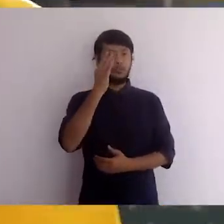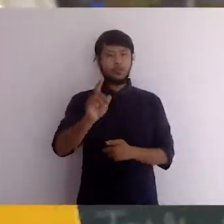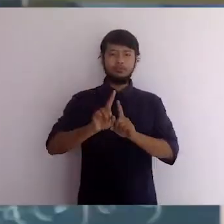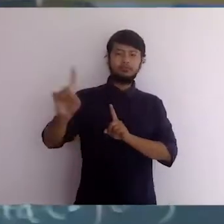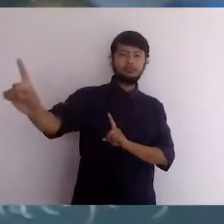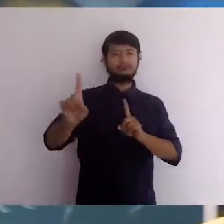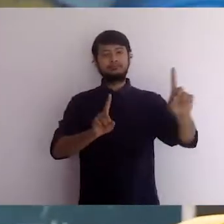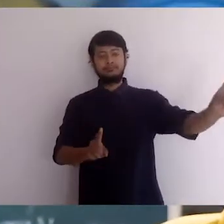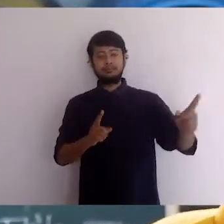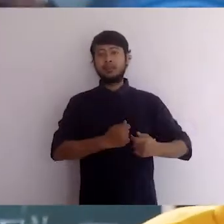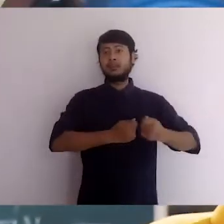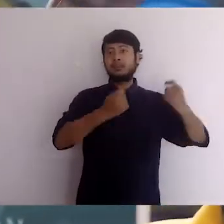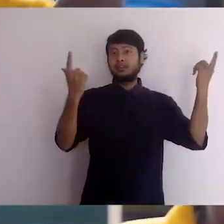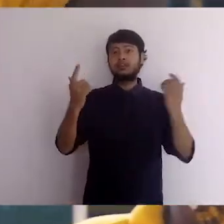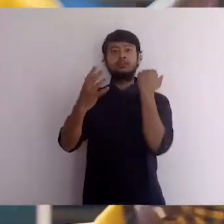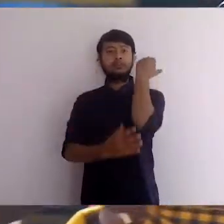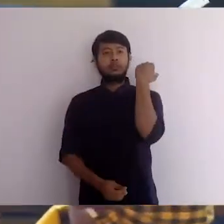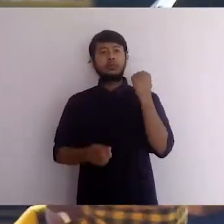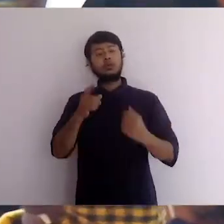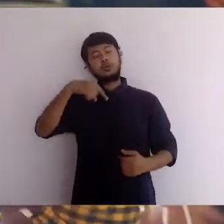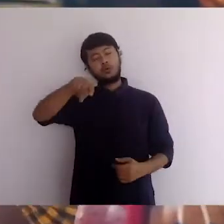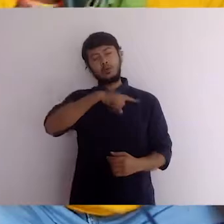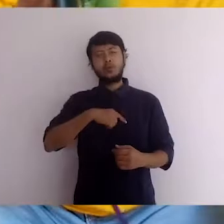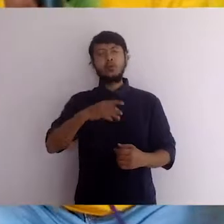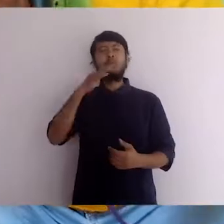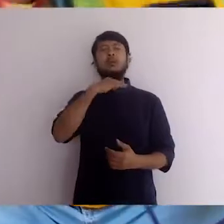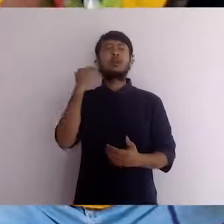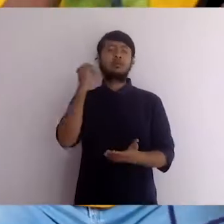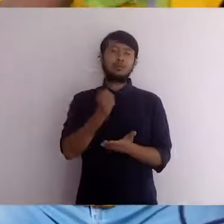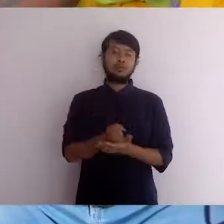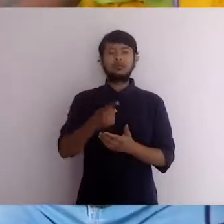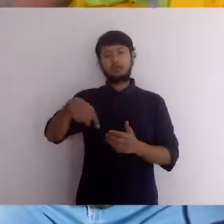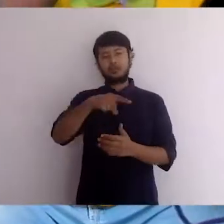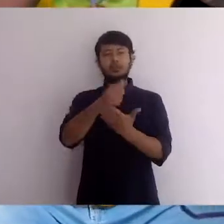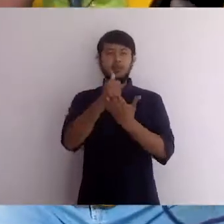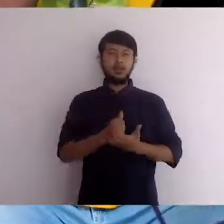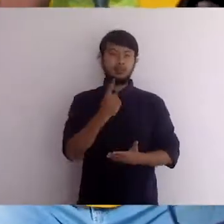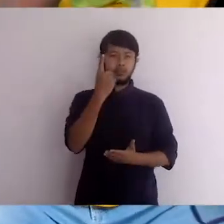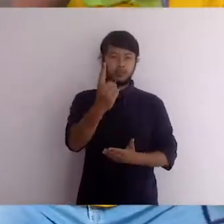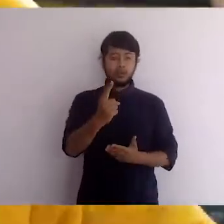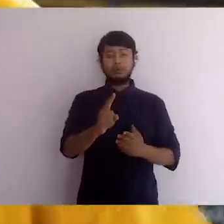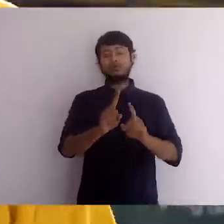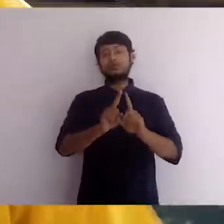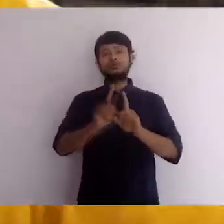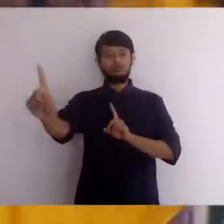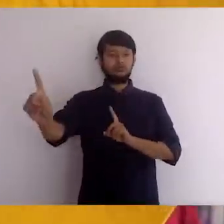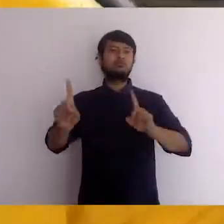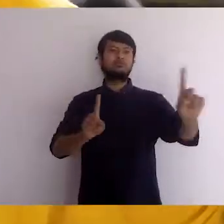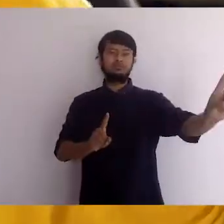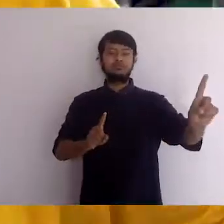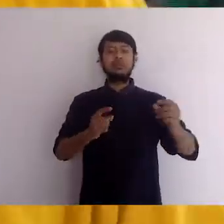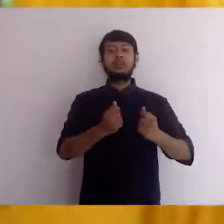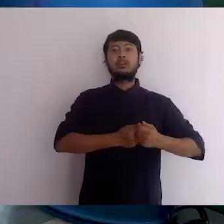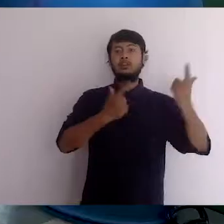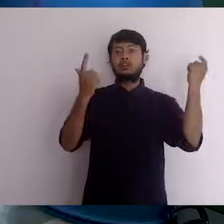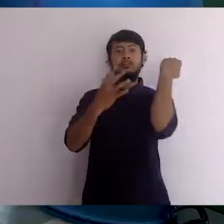डिस्टेंस रख, हो अमीर या गरीब सबका एक ही कल। बस तू एक हेल्प कर, सोशल डिस्टेंस रख, हो अमीर या गरीब सबका एक